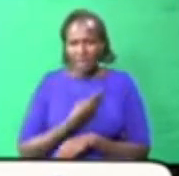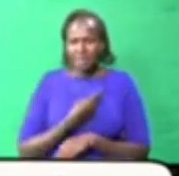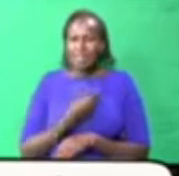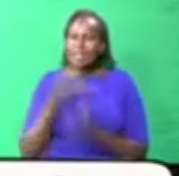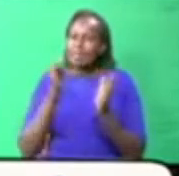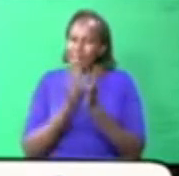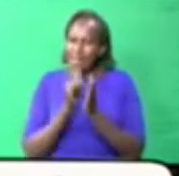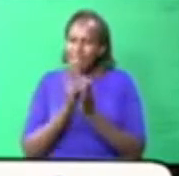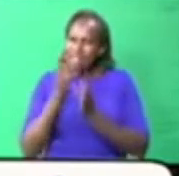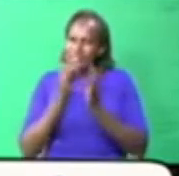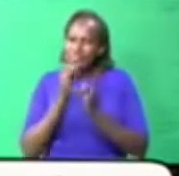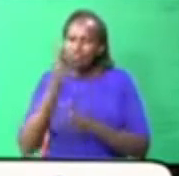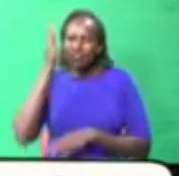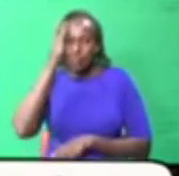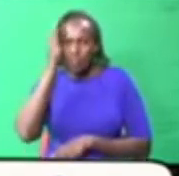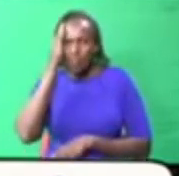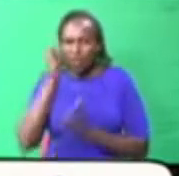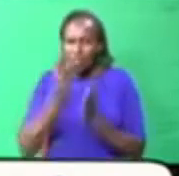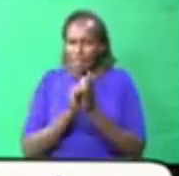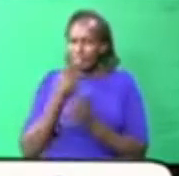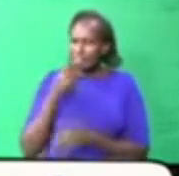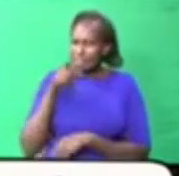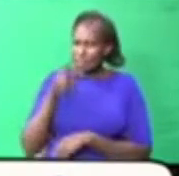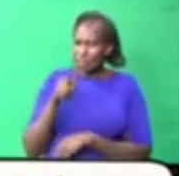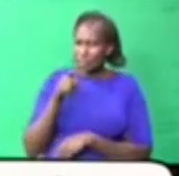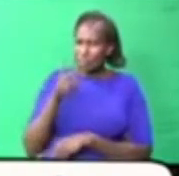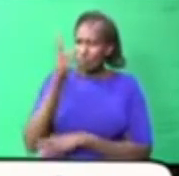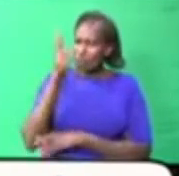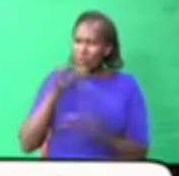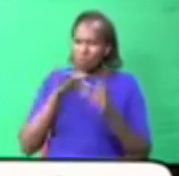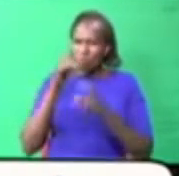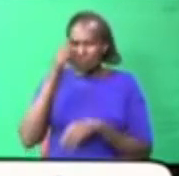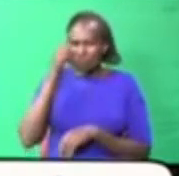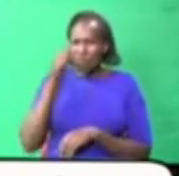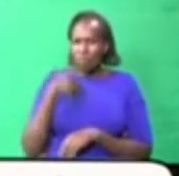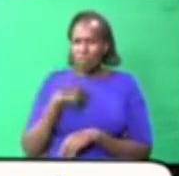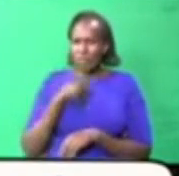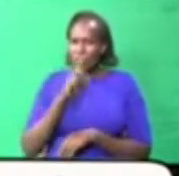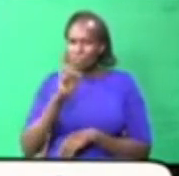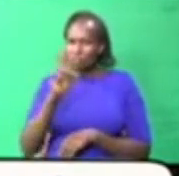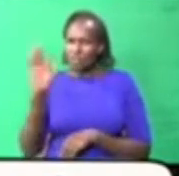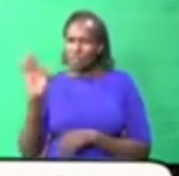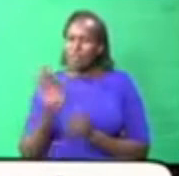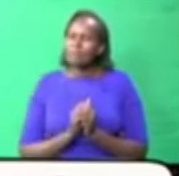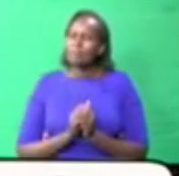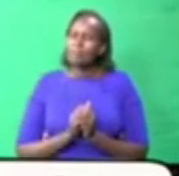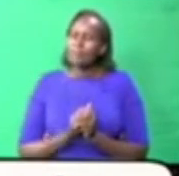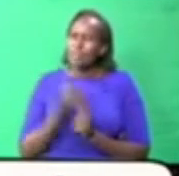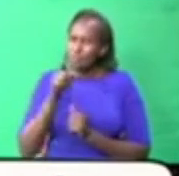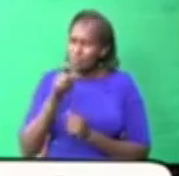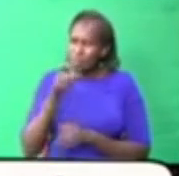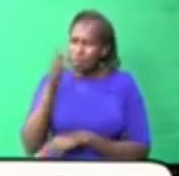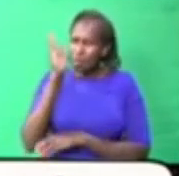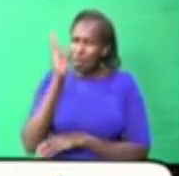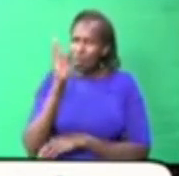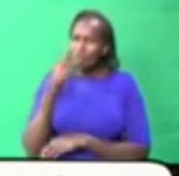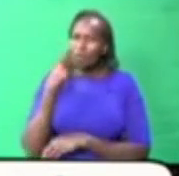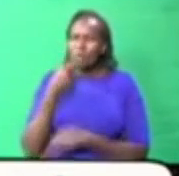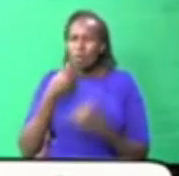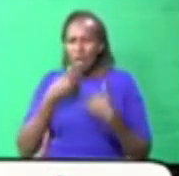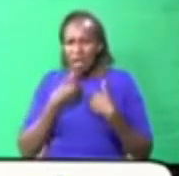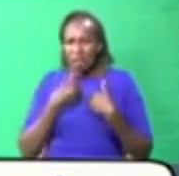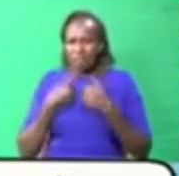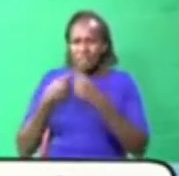utakuwa ukiidentify, unasema huyu Mungu wangu aliyenifanyia 1 2 3. Huyu Mungu ambaye nilikuwa kwenye changamoto ya